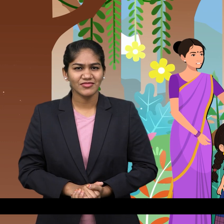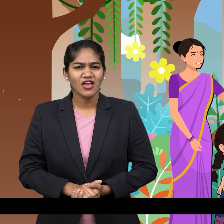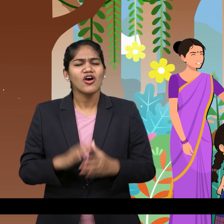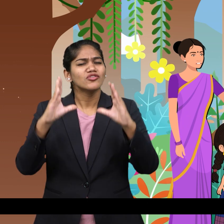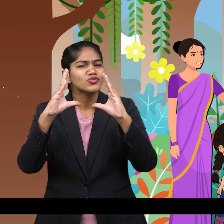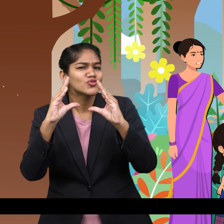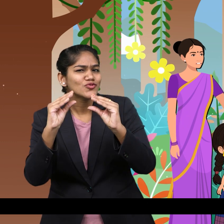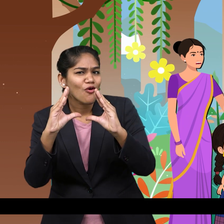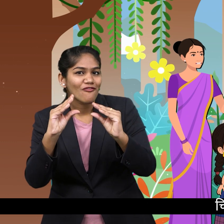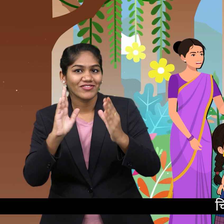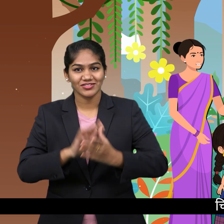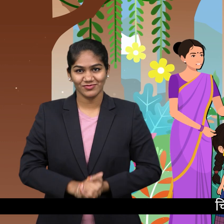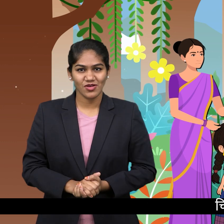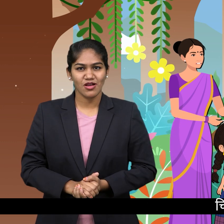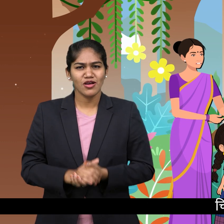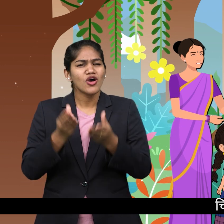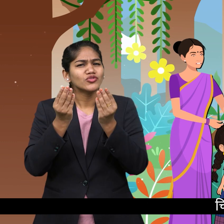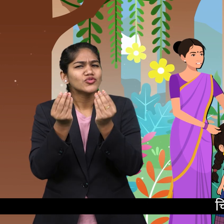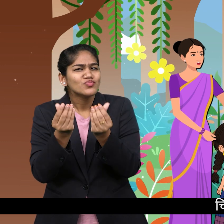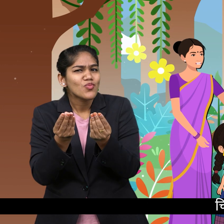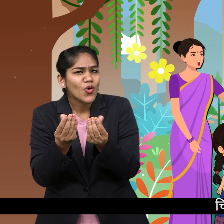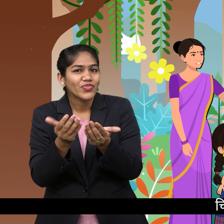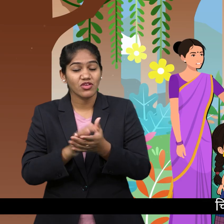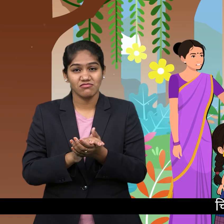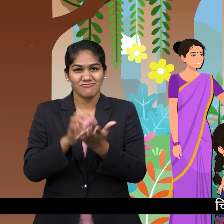मुलायम, चिकना, खुरदुरा,